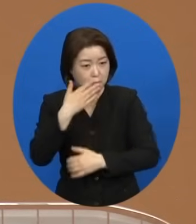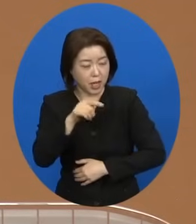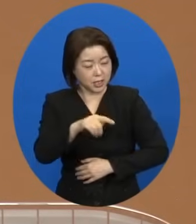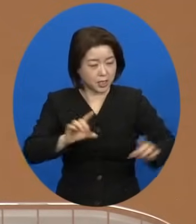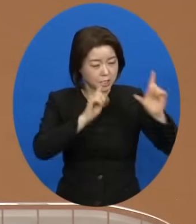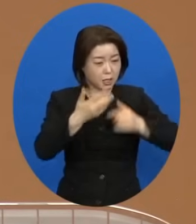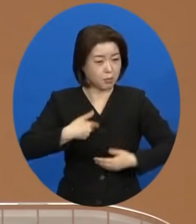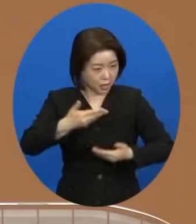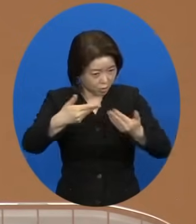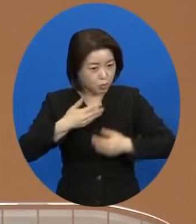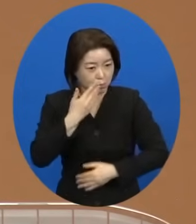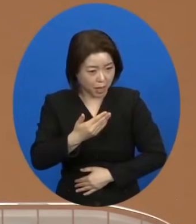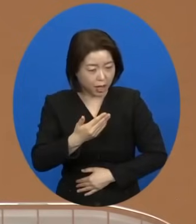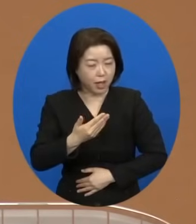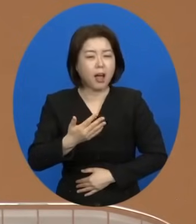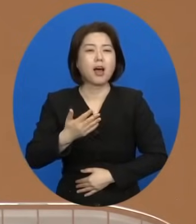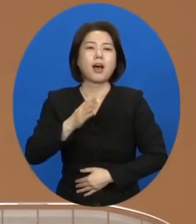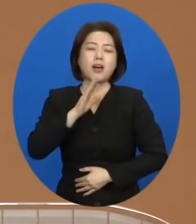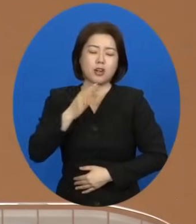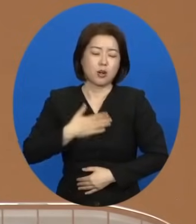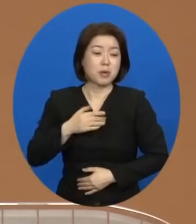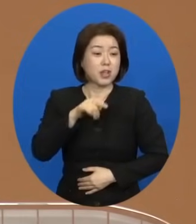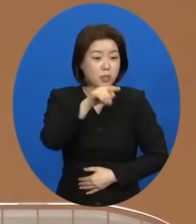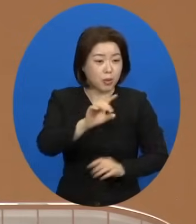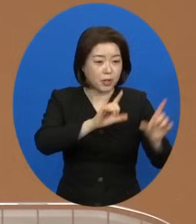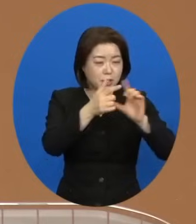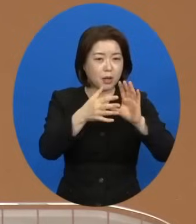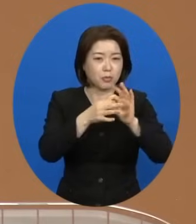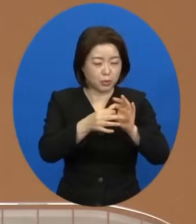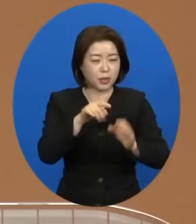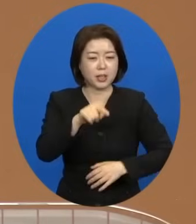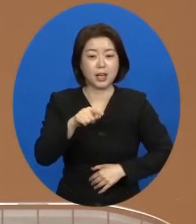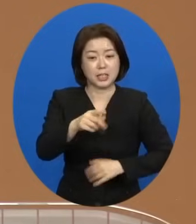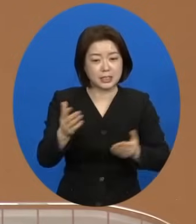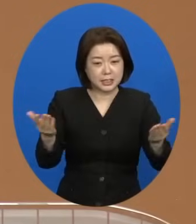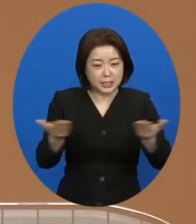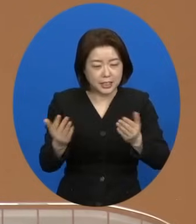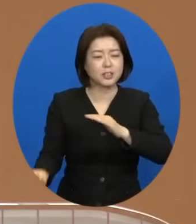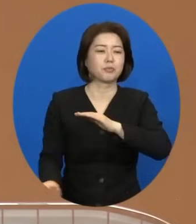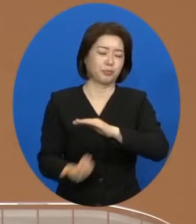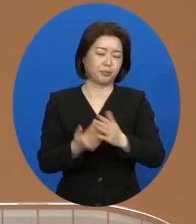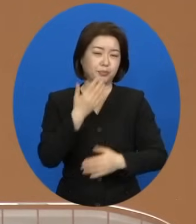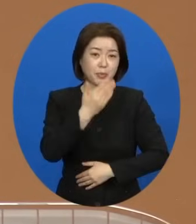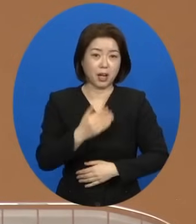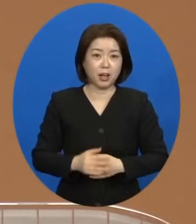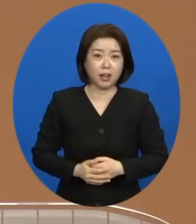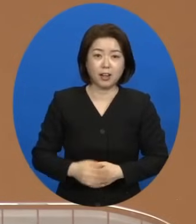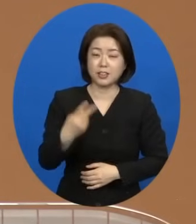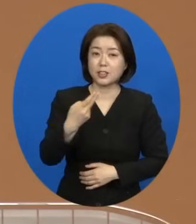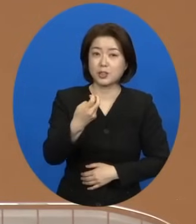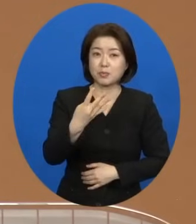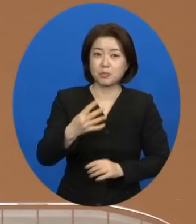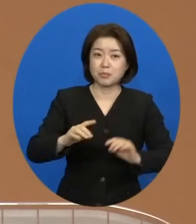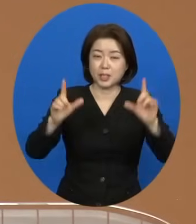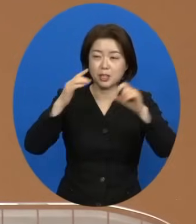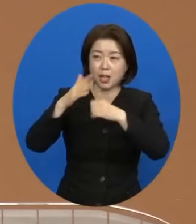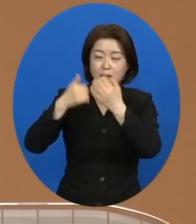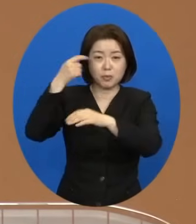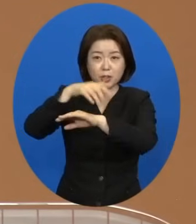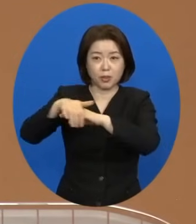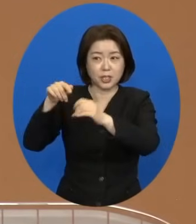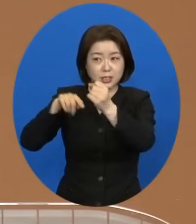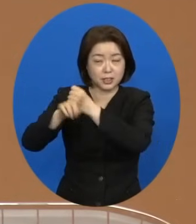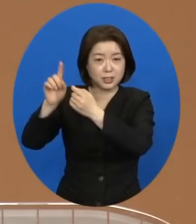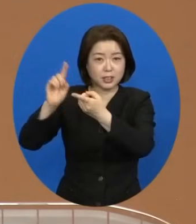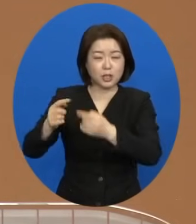그러면 내가 너의 삶을 통해 그 일을 이룰 거야 2024년도 하나님이 계 하신 그 뜻대로 여러분들의